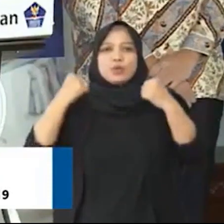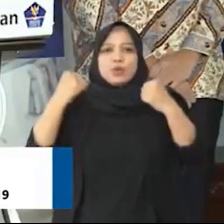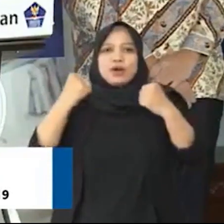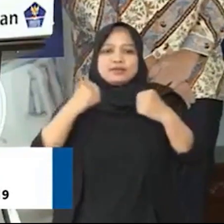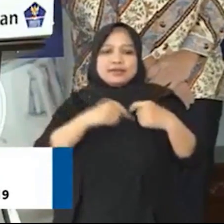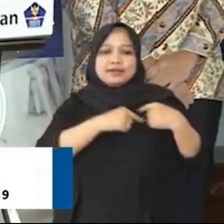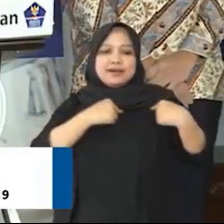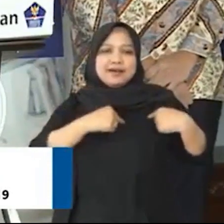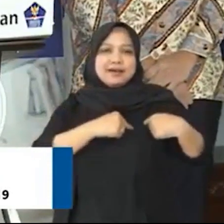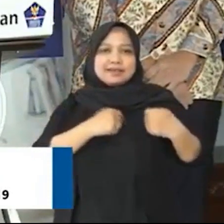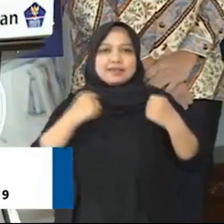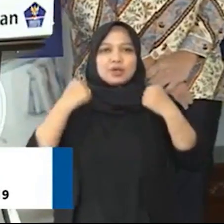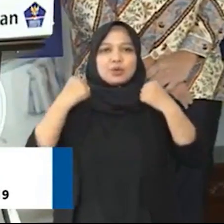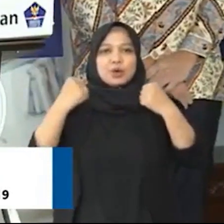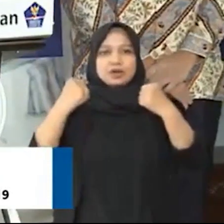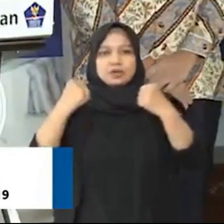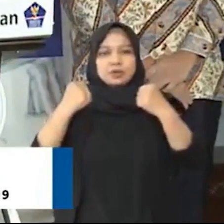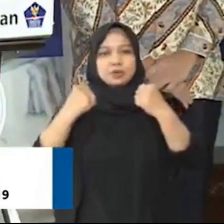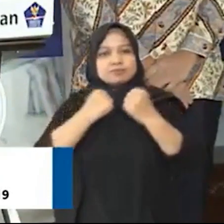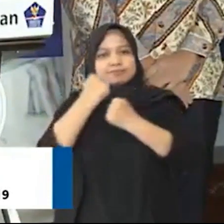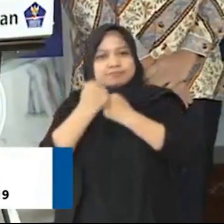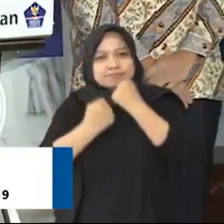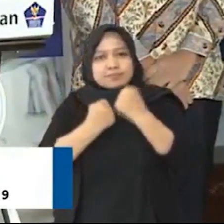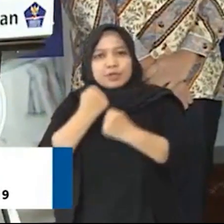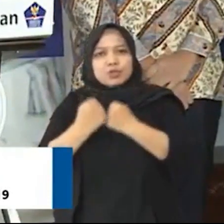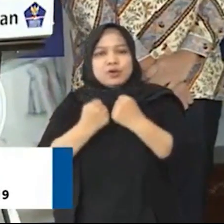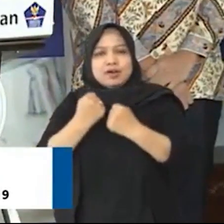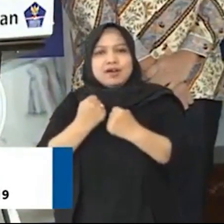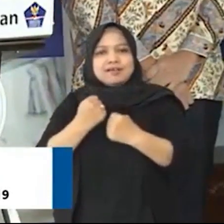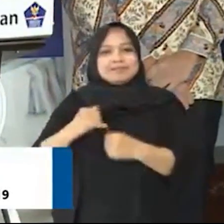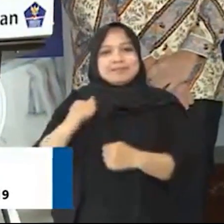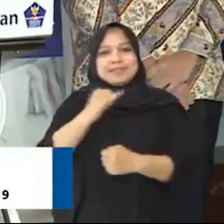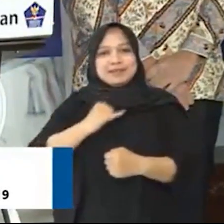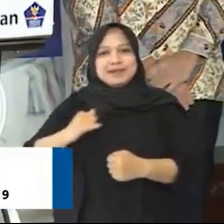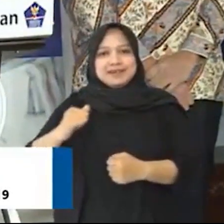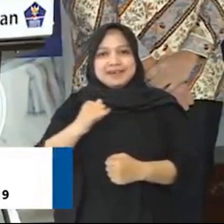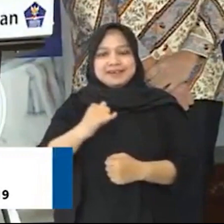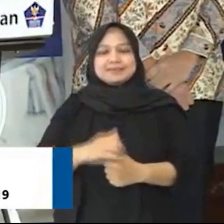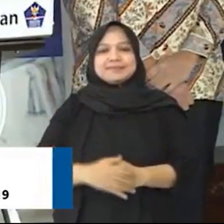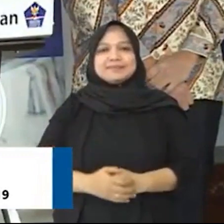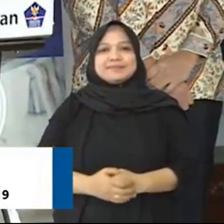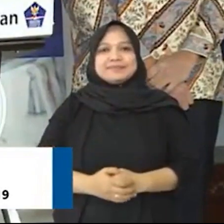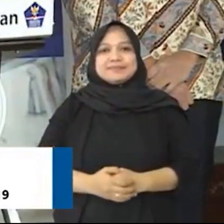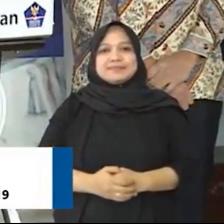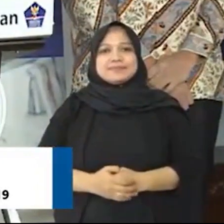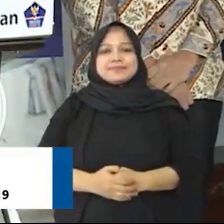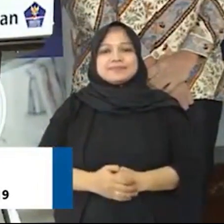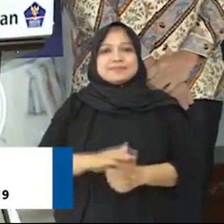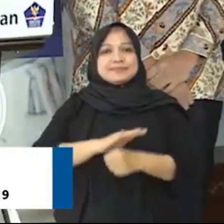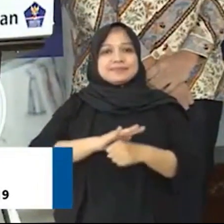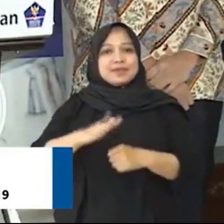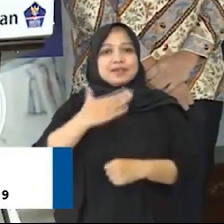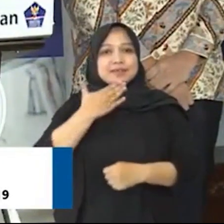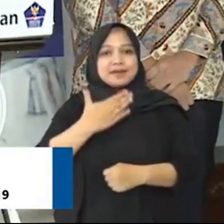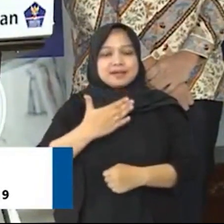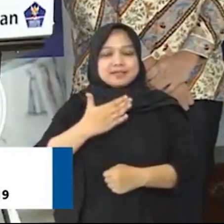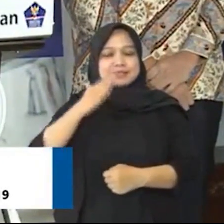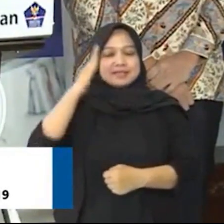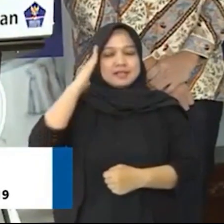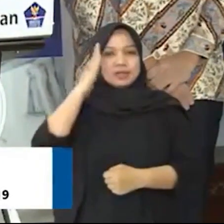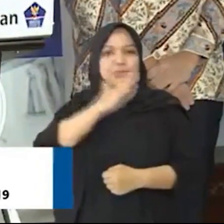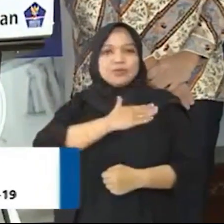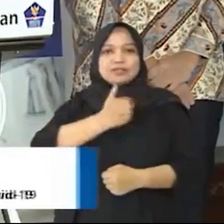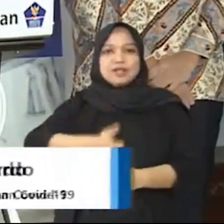batin untuk tetap berjuang bersama kita semua demikian wabilahitaufik dua wassalamu'alaikum